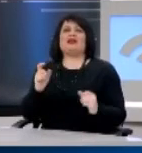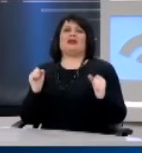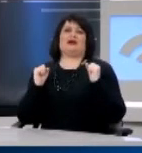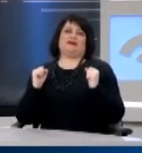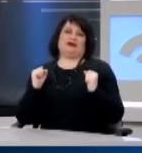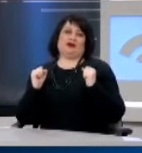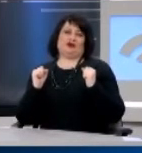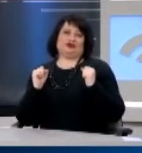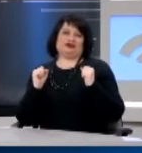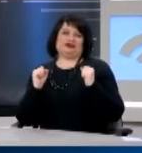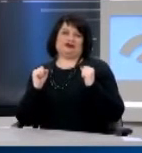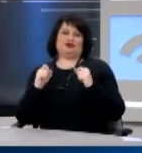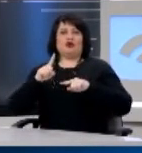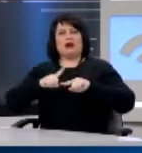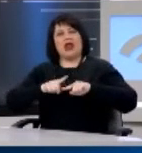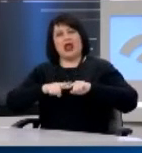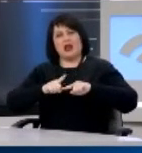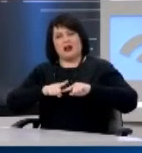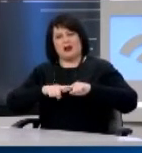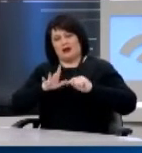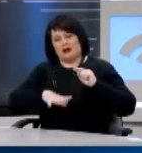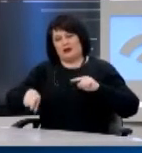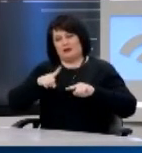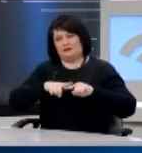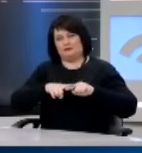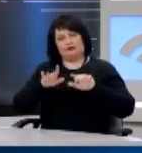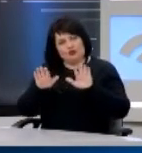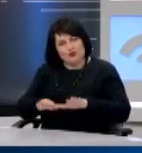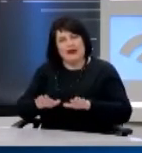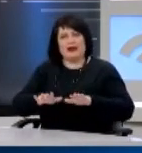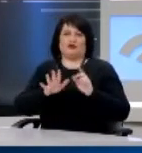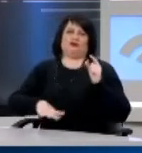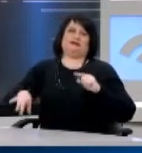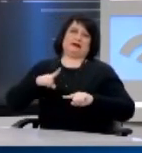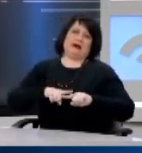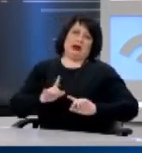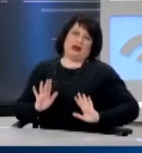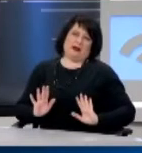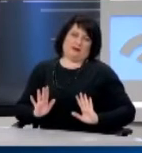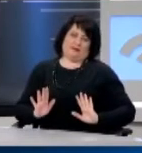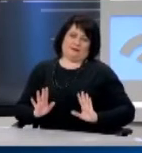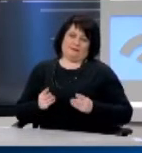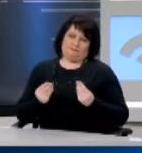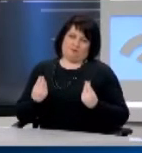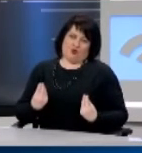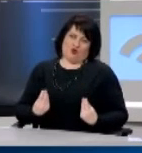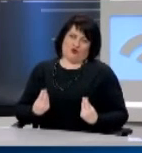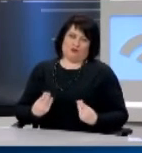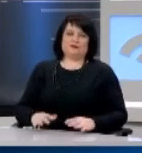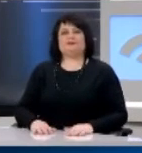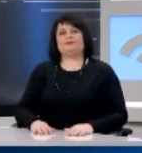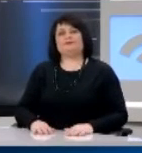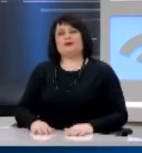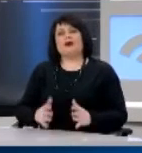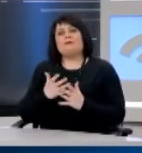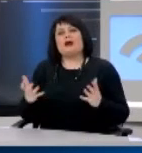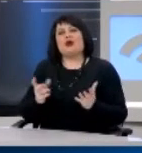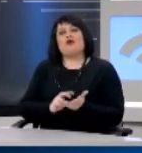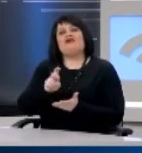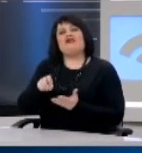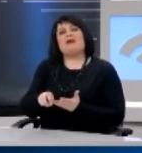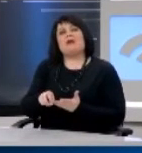χώρα. Ένα μεγάλο βήμα για να μπορέσουμε να ταινίσουμε μεγαλύτερη αισιοδοξία